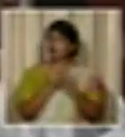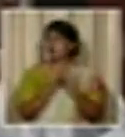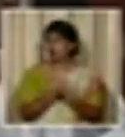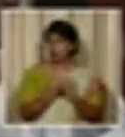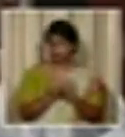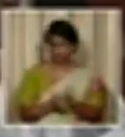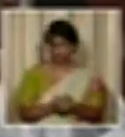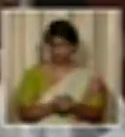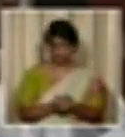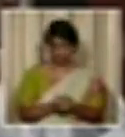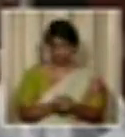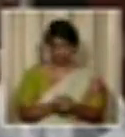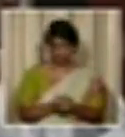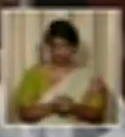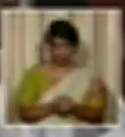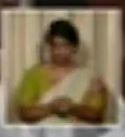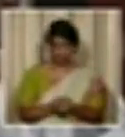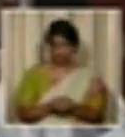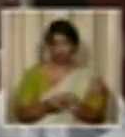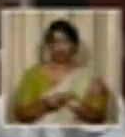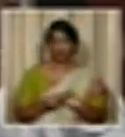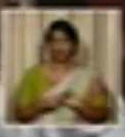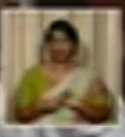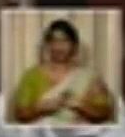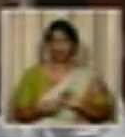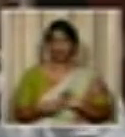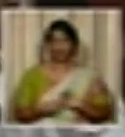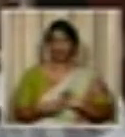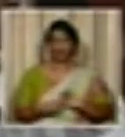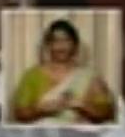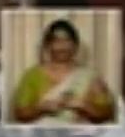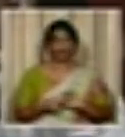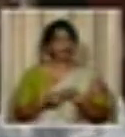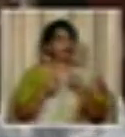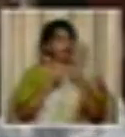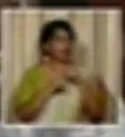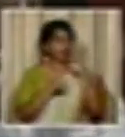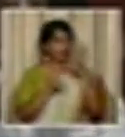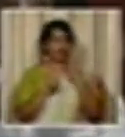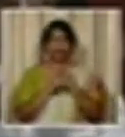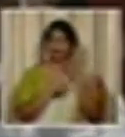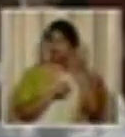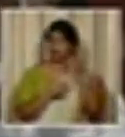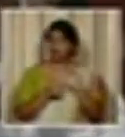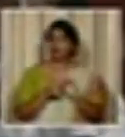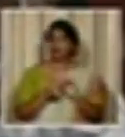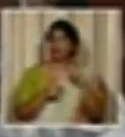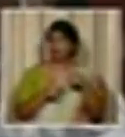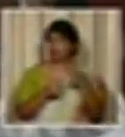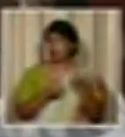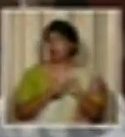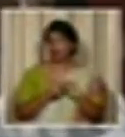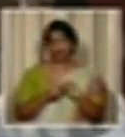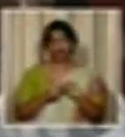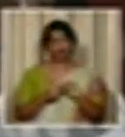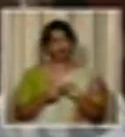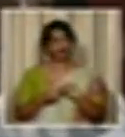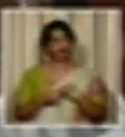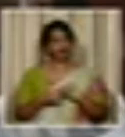අවශ්‍යයි. ඒකයි අපේ දෙරිපිටිය මන්ත්‍රීතුමත් ඉන්නවා අපේ කාන්තර ඇමතුමත් ඉන්නවා අද අපිට අවශ්‍යයි මොකද අපි දැනගන්න